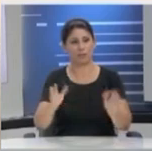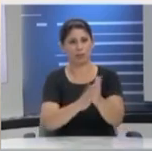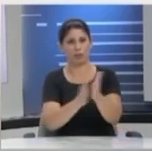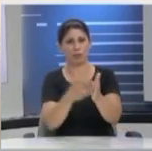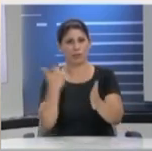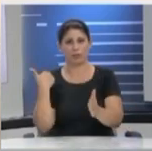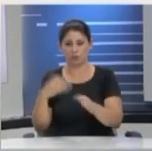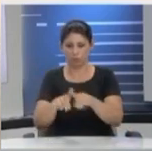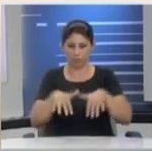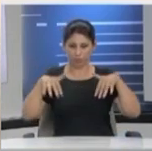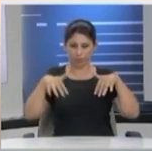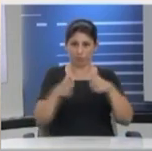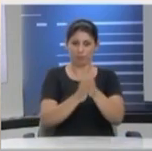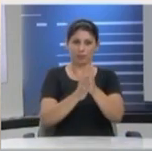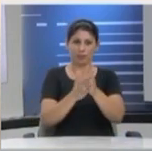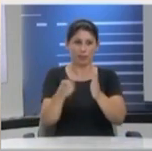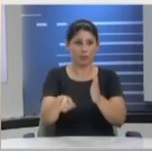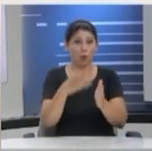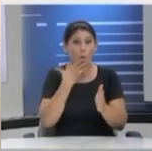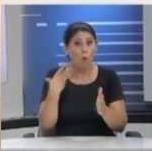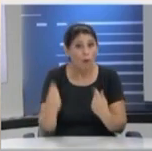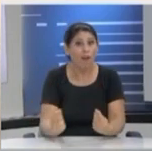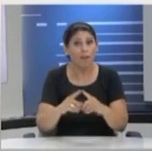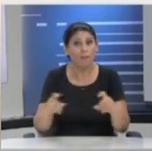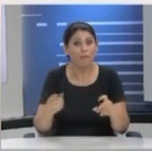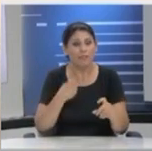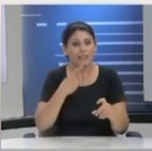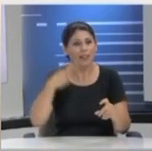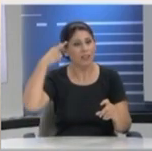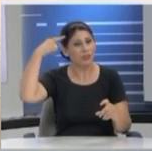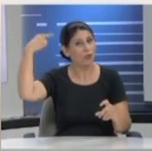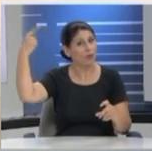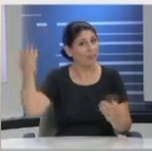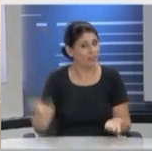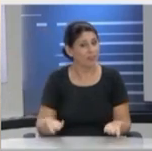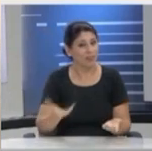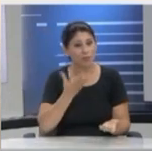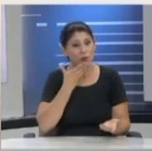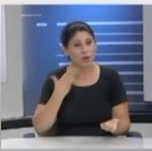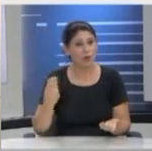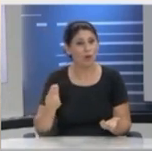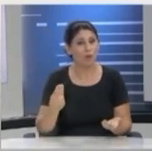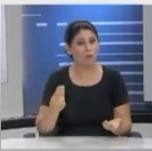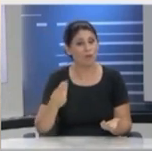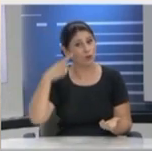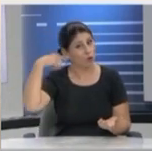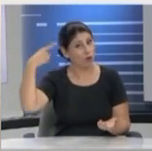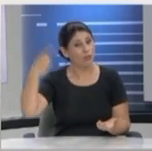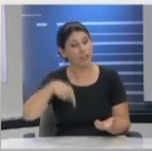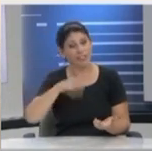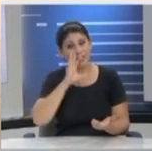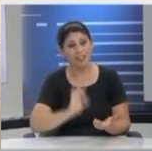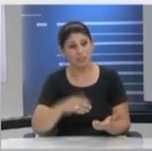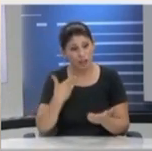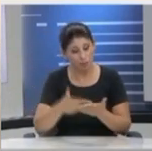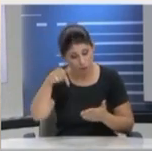να σας χειροκροτήσω από κάτω. Αυτά που λέγατε είναι τόσο ωραία, που αλλά το όνειρο, ακούστε, είναι πολύ όμορφο το όνειρο για να είναι αληθινό.